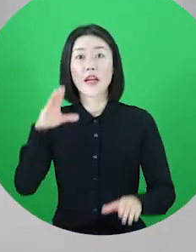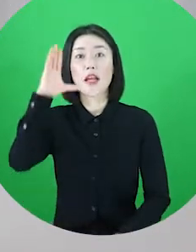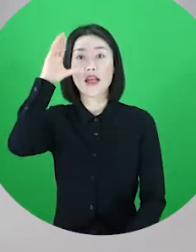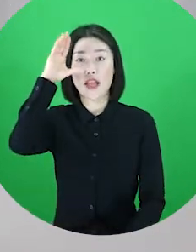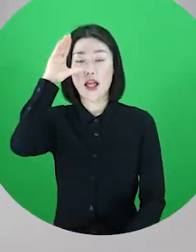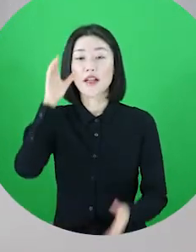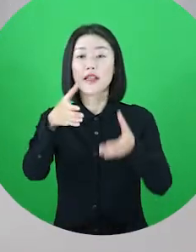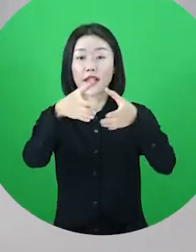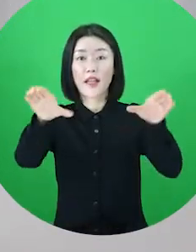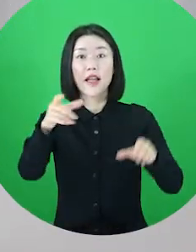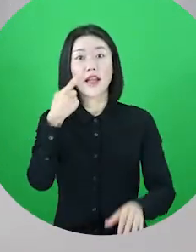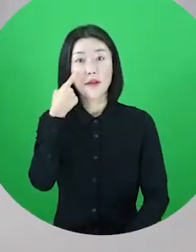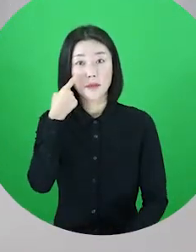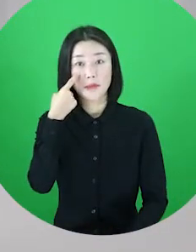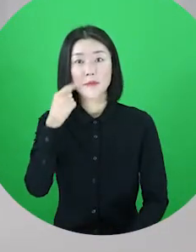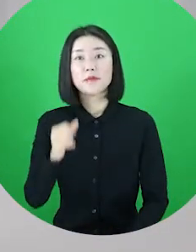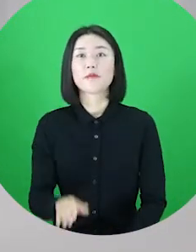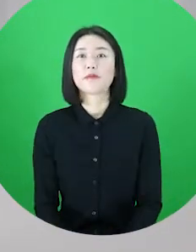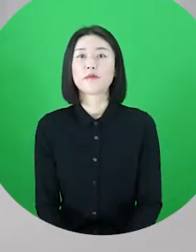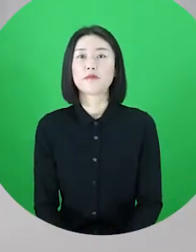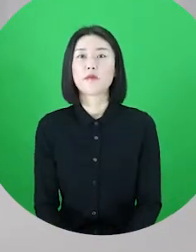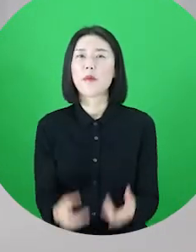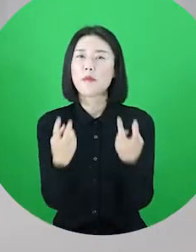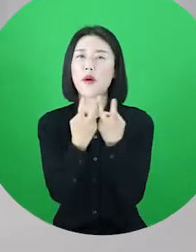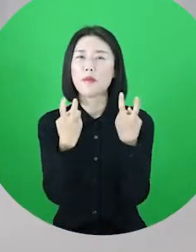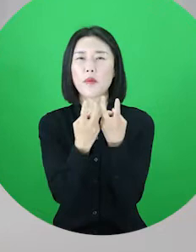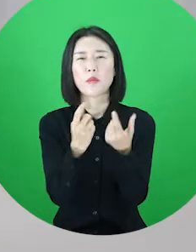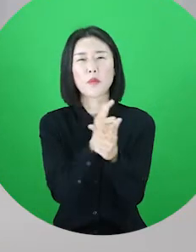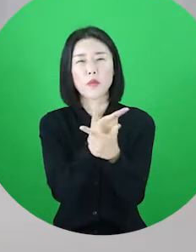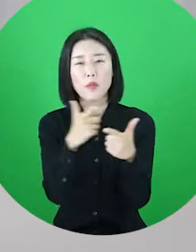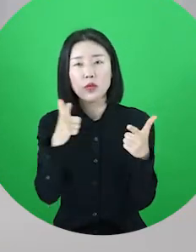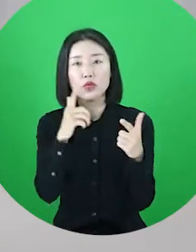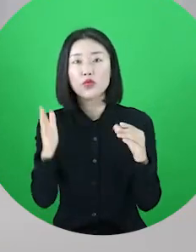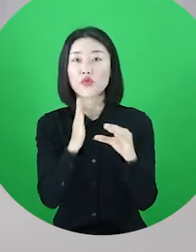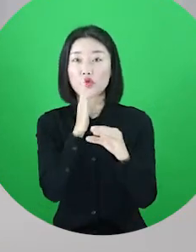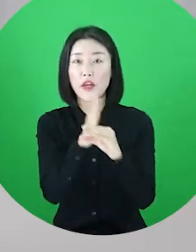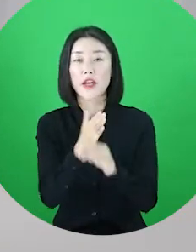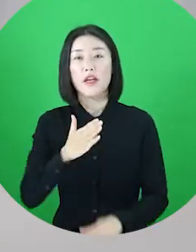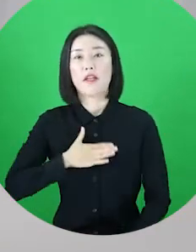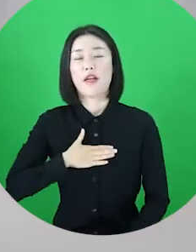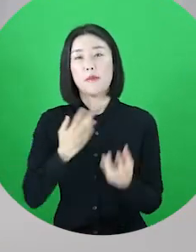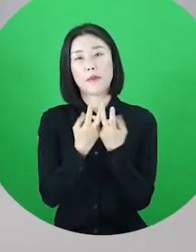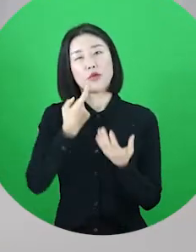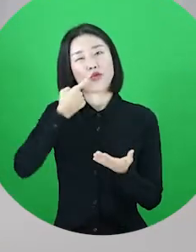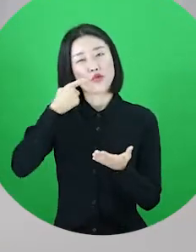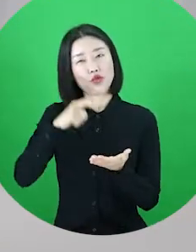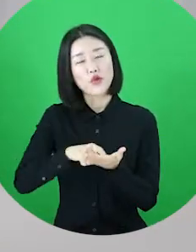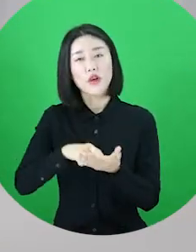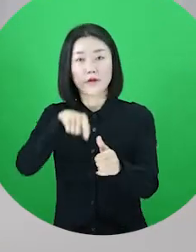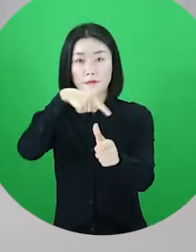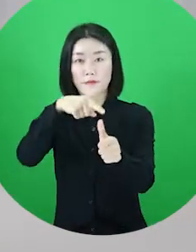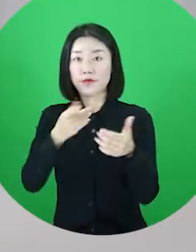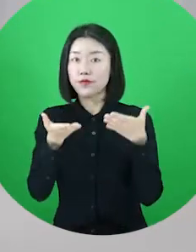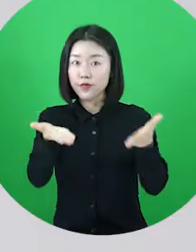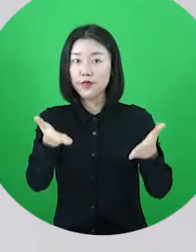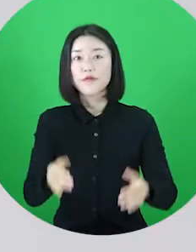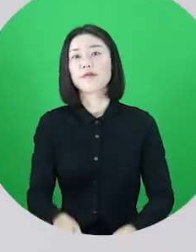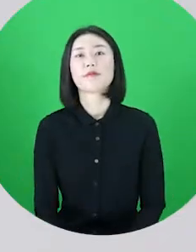이제 계란을 한번 깨볼 텐데요. 여러 가지 방법 중에서 선생님이 쉽게 하는 방법을